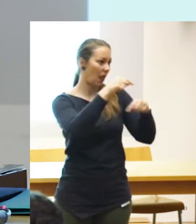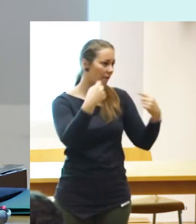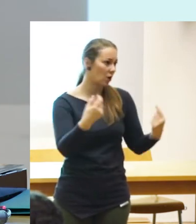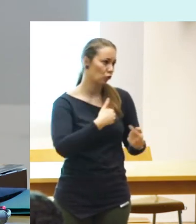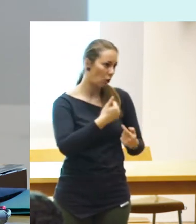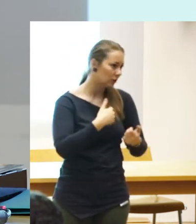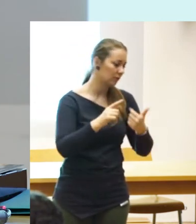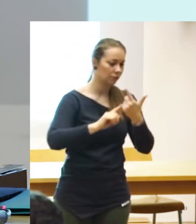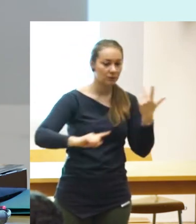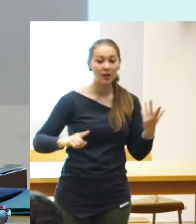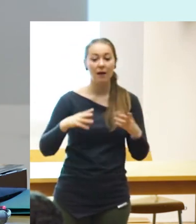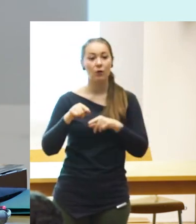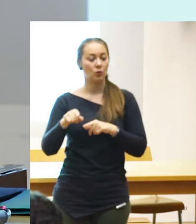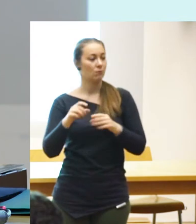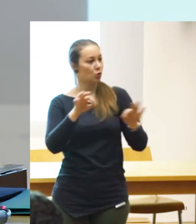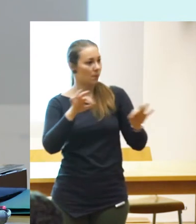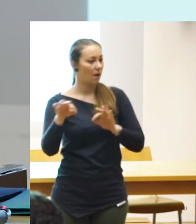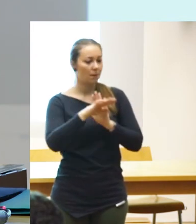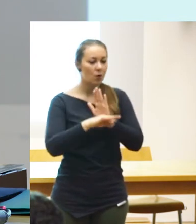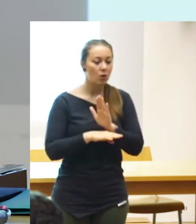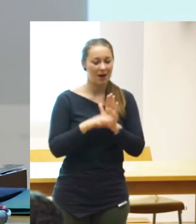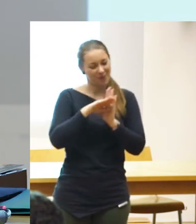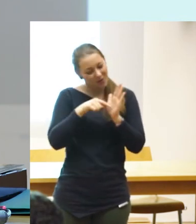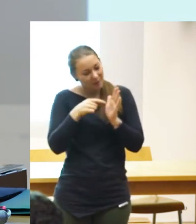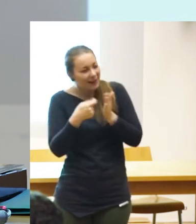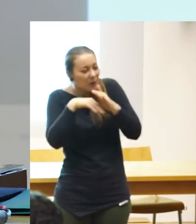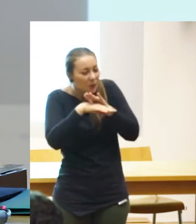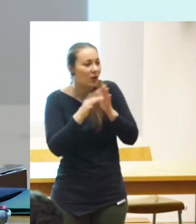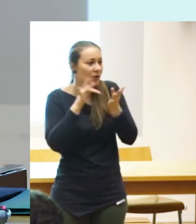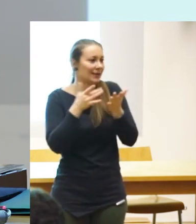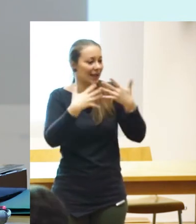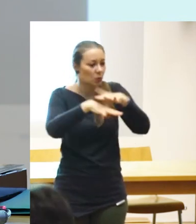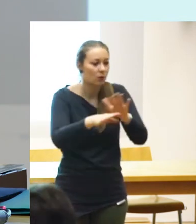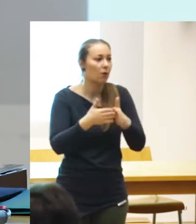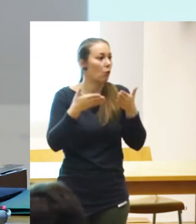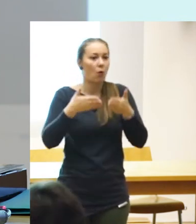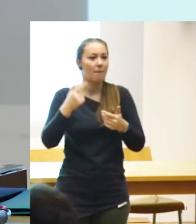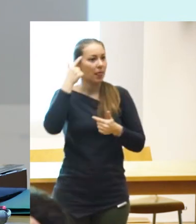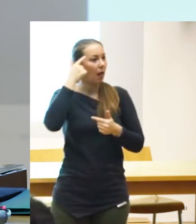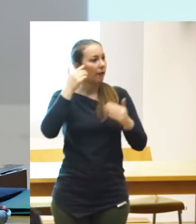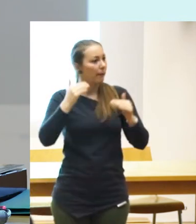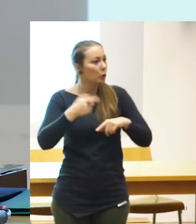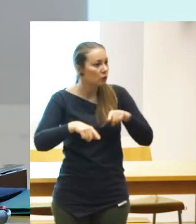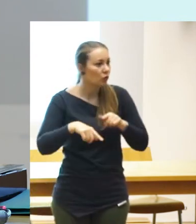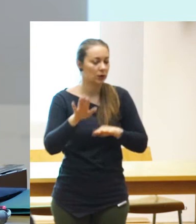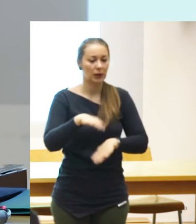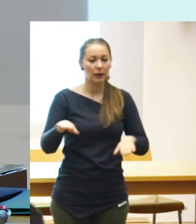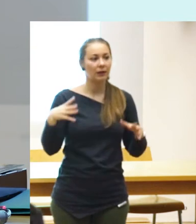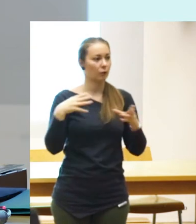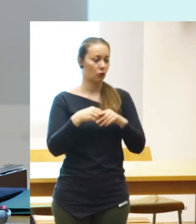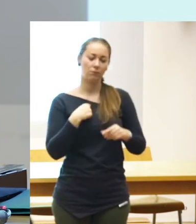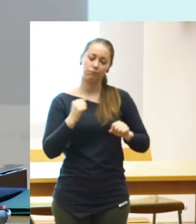ty programy, které mají podobu inkluze nebo zabývající se třeba mentálně postiženými dětmi, jsou